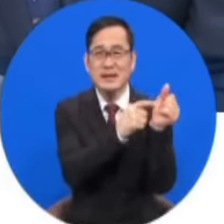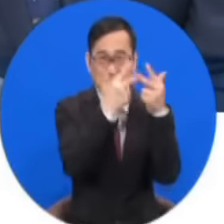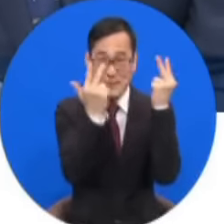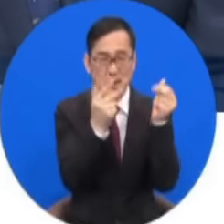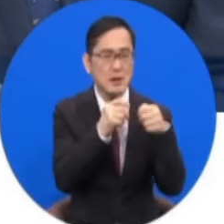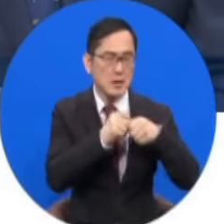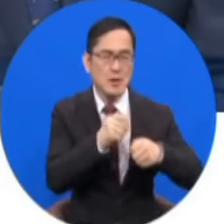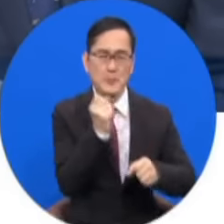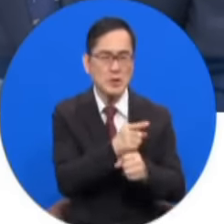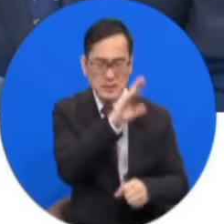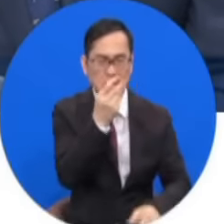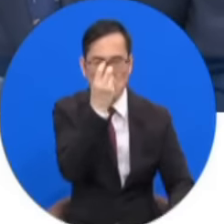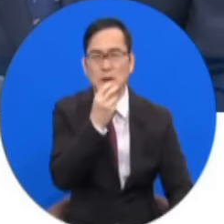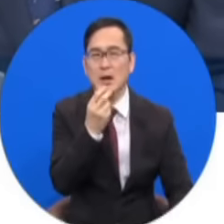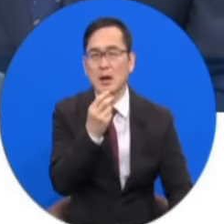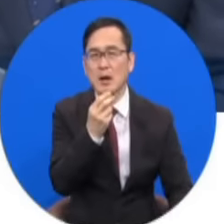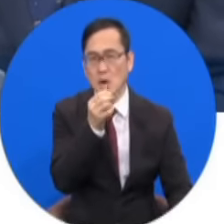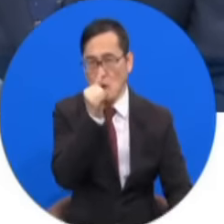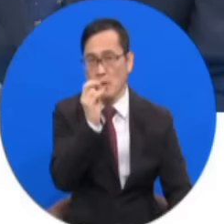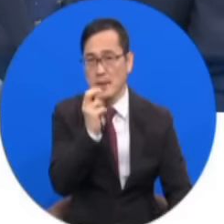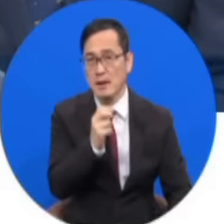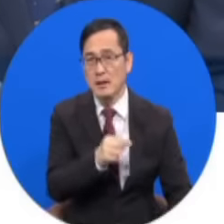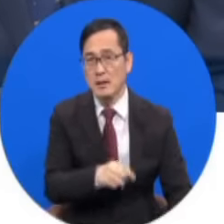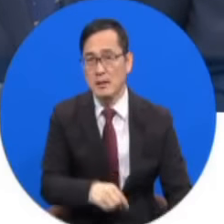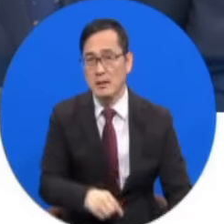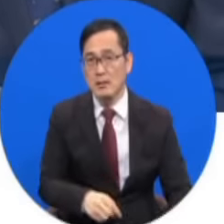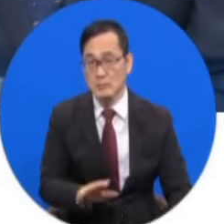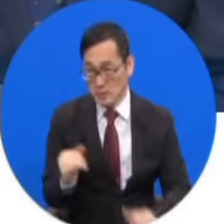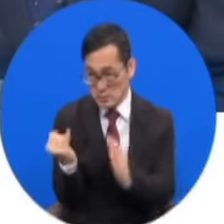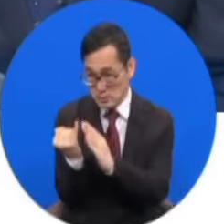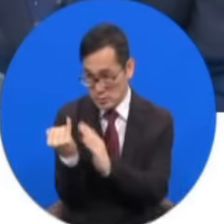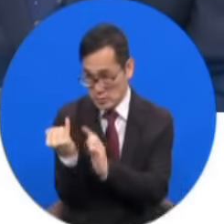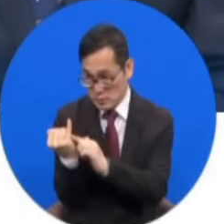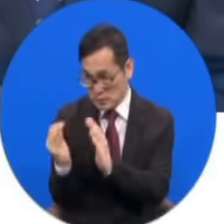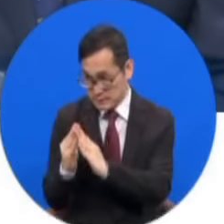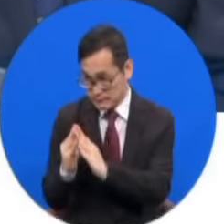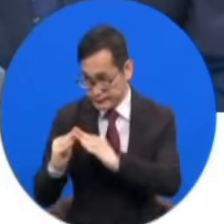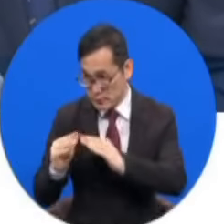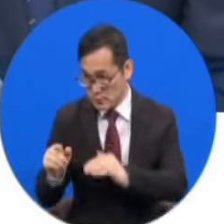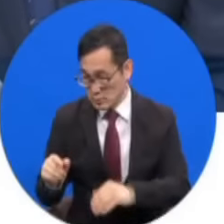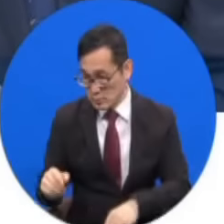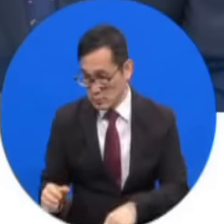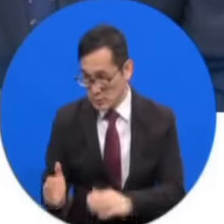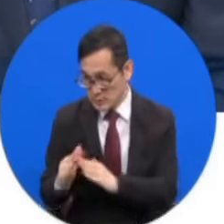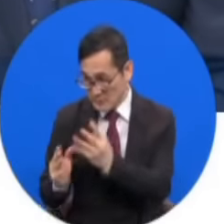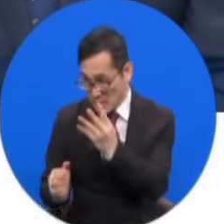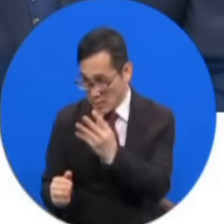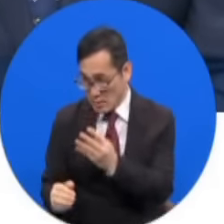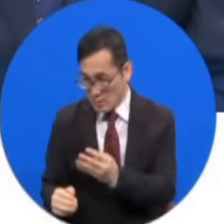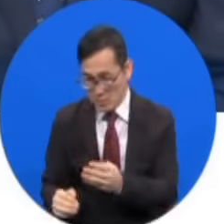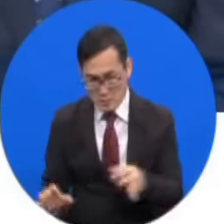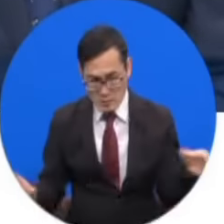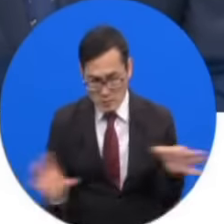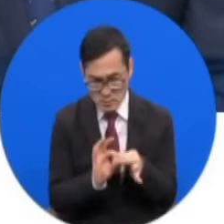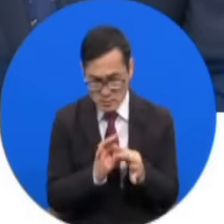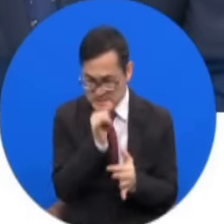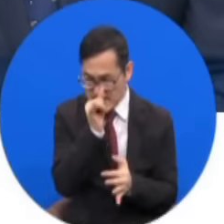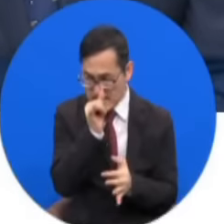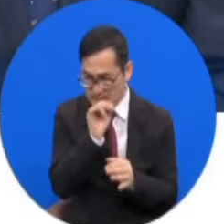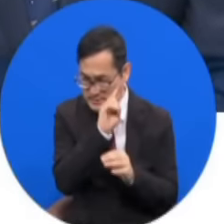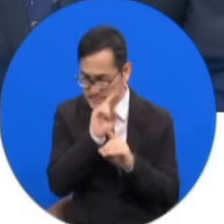급여소득 기준으로 했을 때 납득할 수 없는 자산을 갖고 있기 때문에 문제다 이렇게 단순 논리로 문제 제기할 건 아니고요 의도적인 뭐